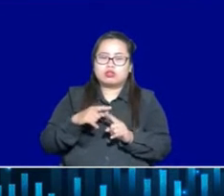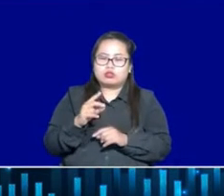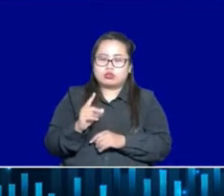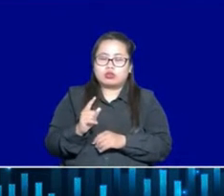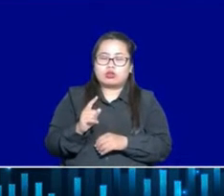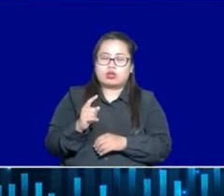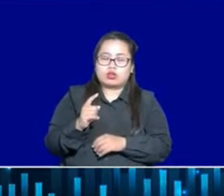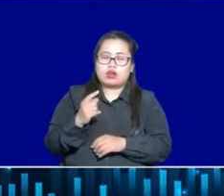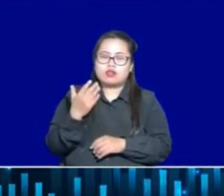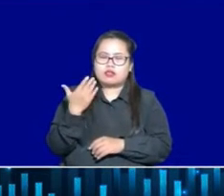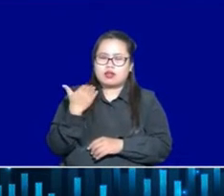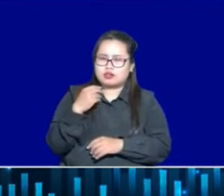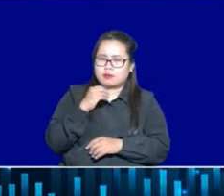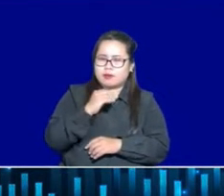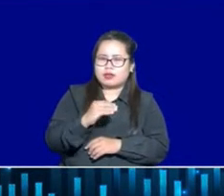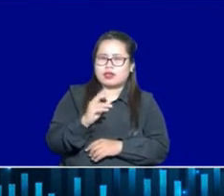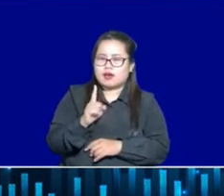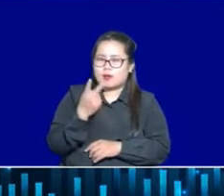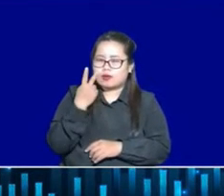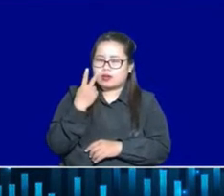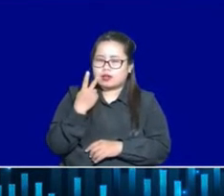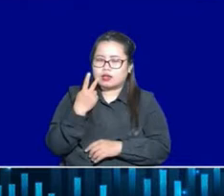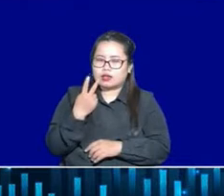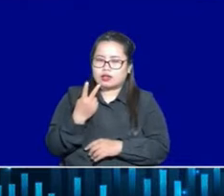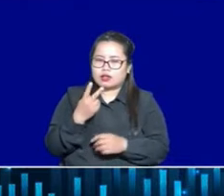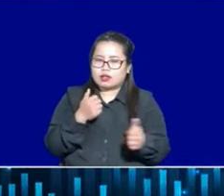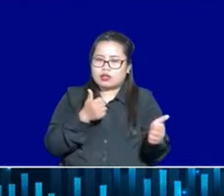Tadi pagi kalau kita mengikuti